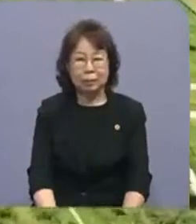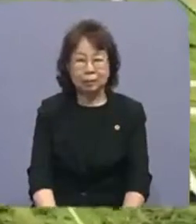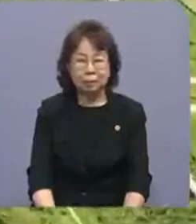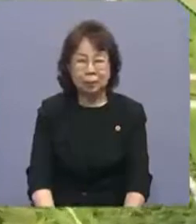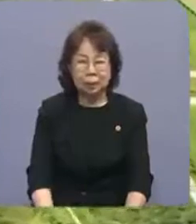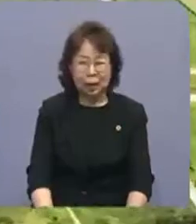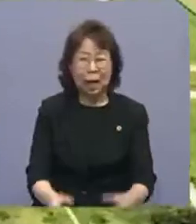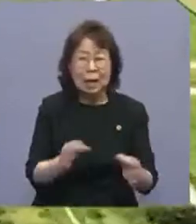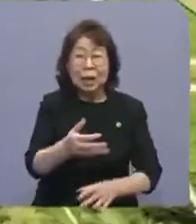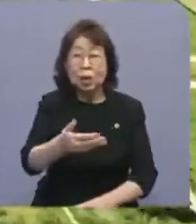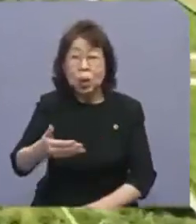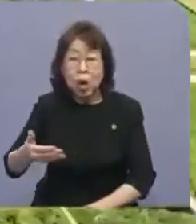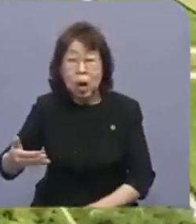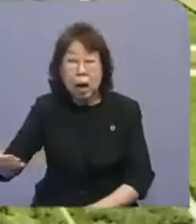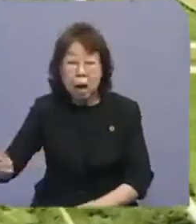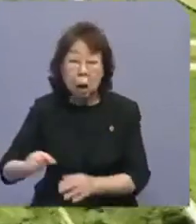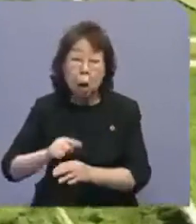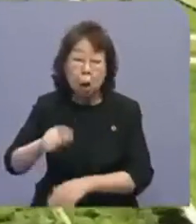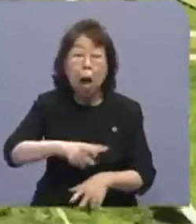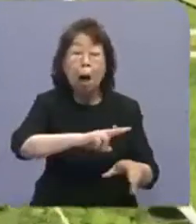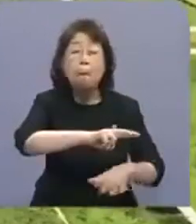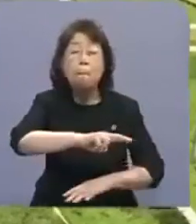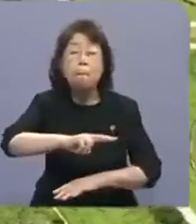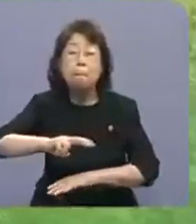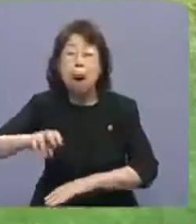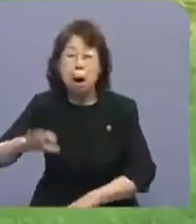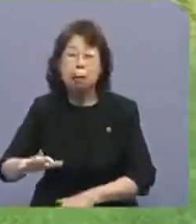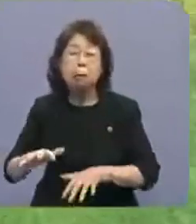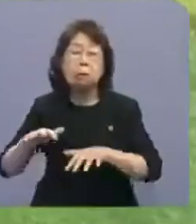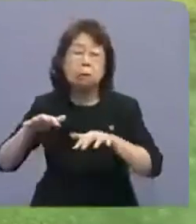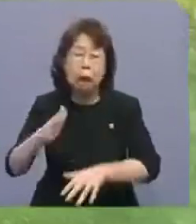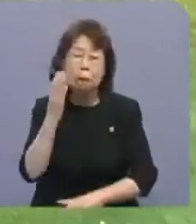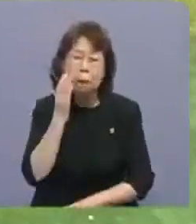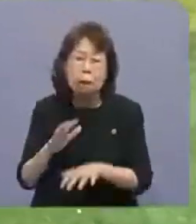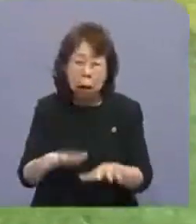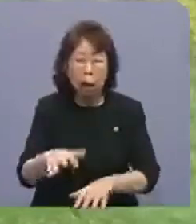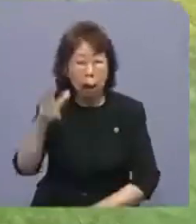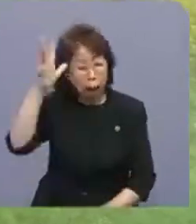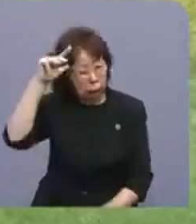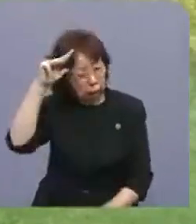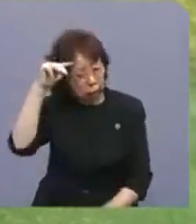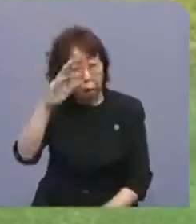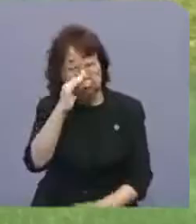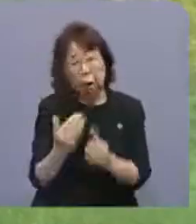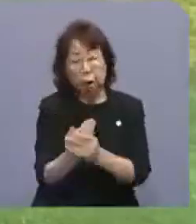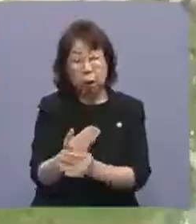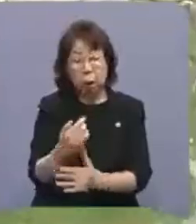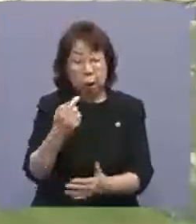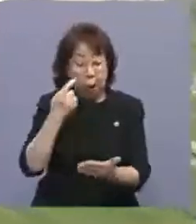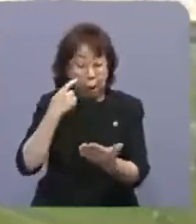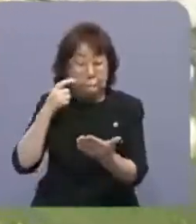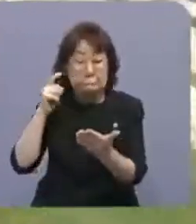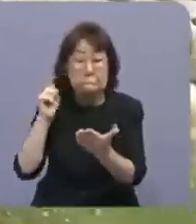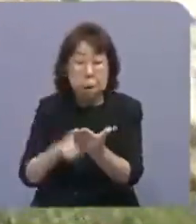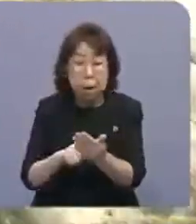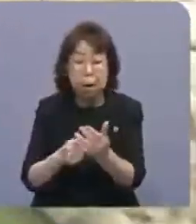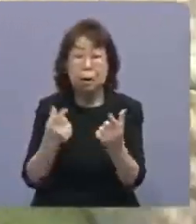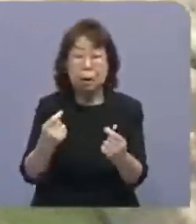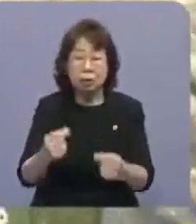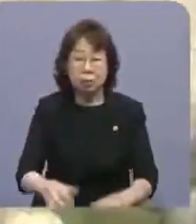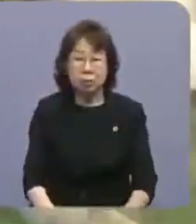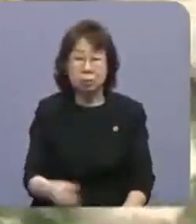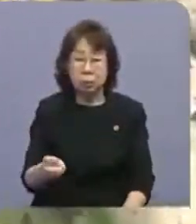낙동강에서 흘러나와 해안가 까지 덮친 녹 쪽 알츠하이머를 유발할 수 있는 독성 성분인 bm aa 를 비롯해